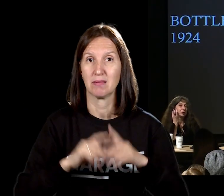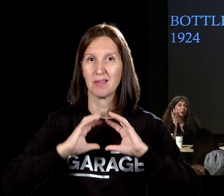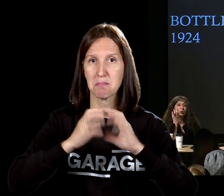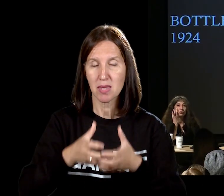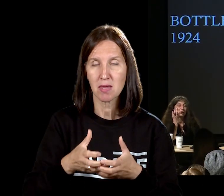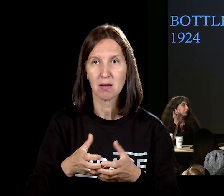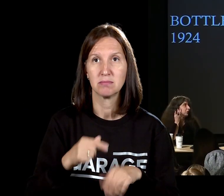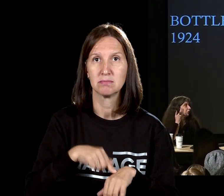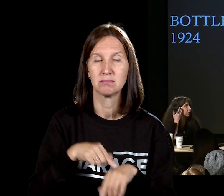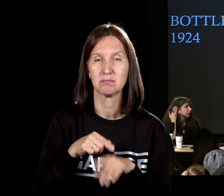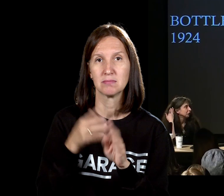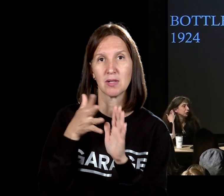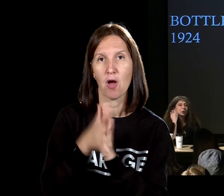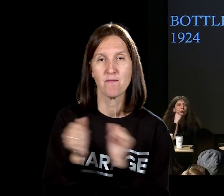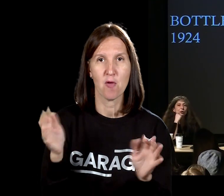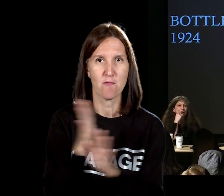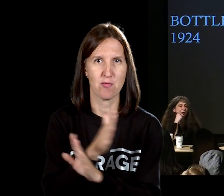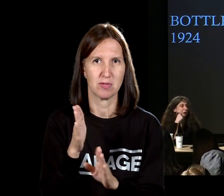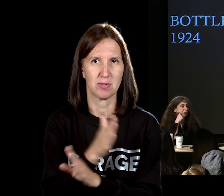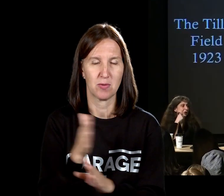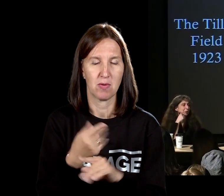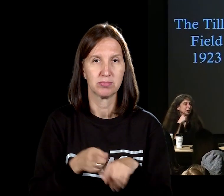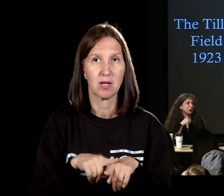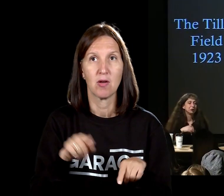более воздушным, это мир, который становится все более и более